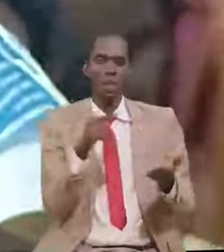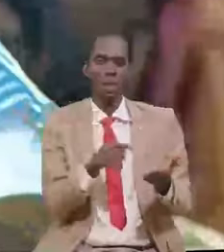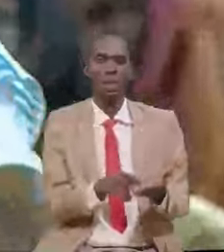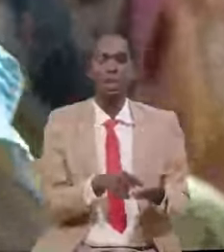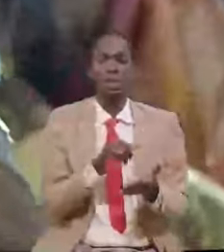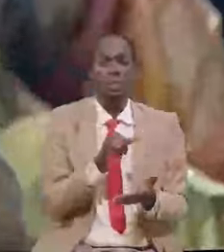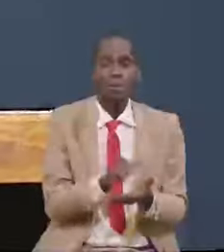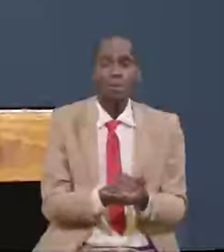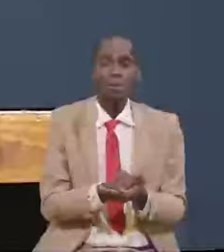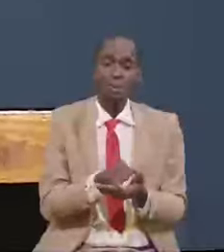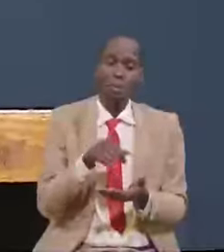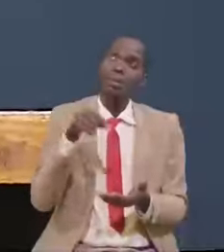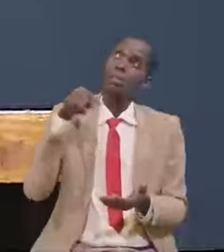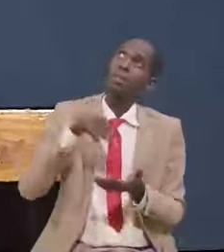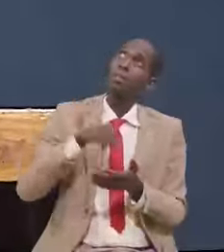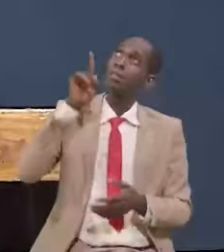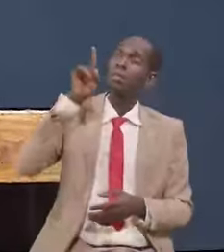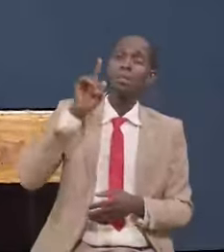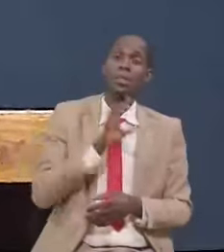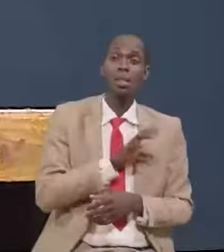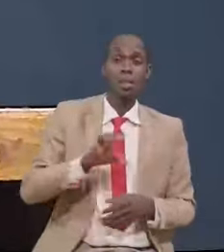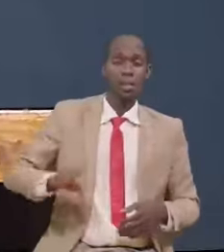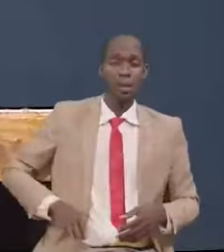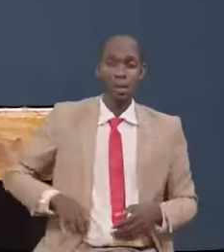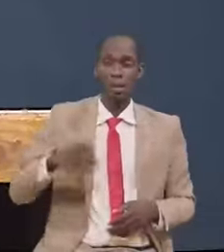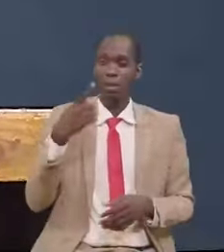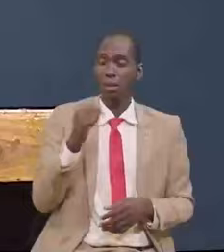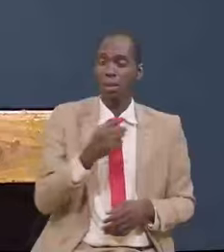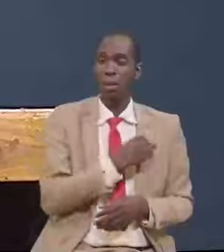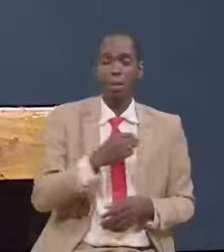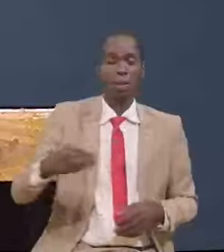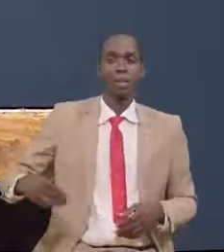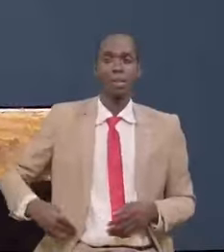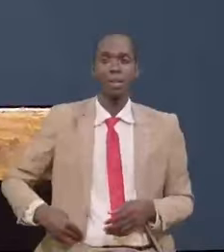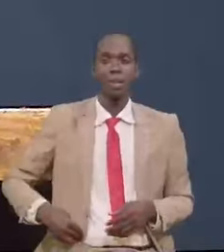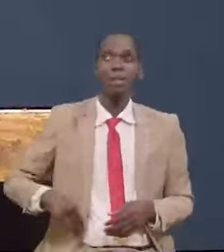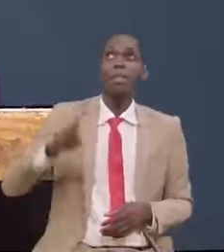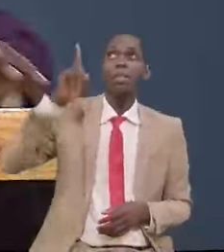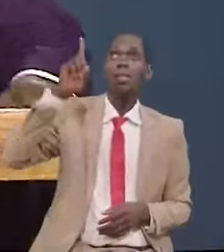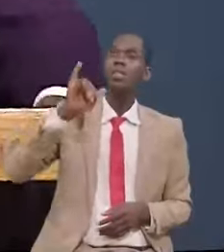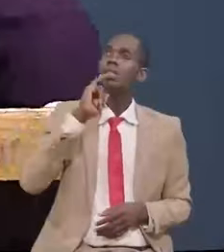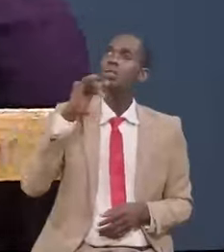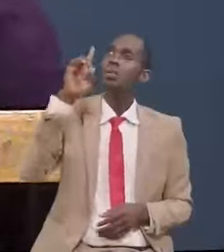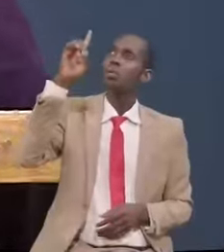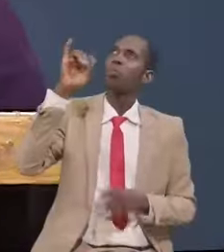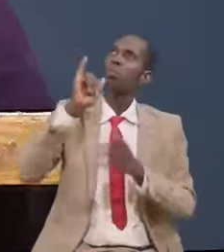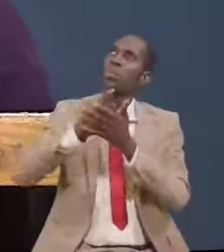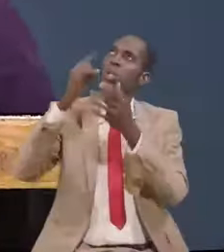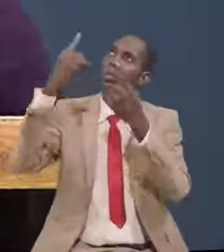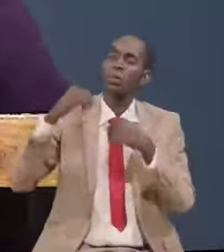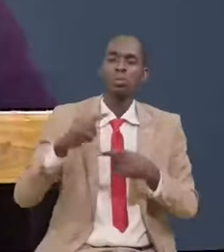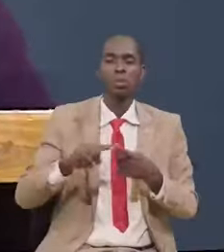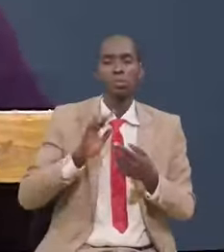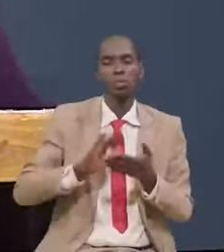que Christ le Messie C'est lui qui est venu me pardonner.